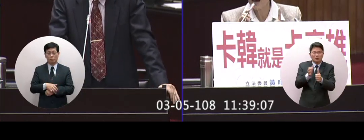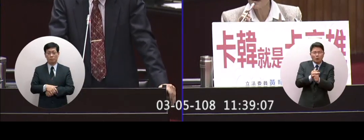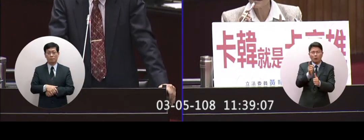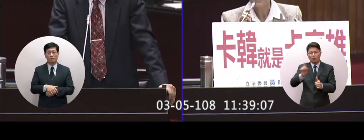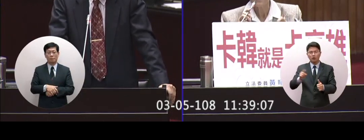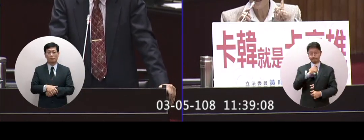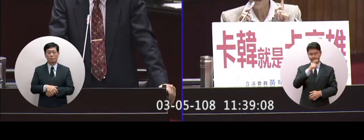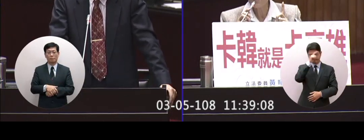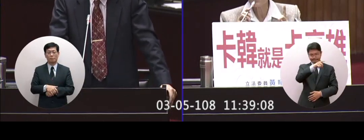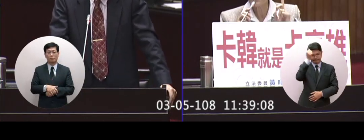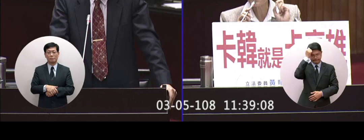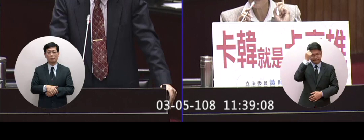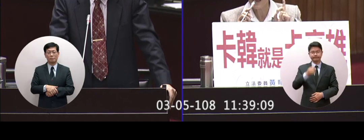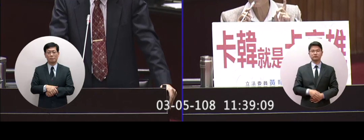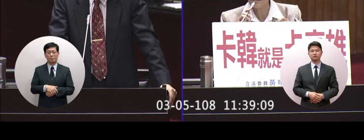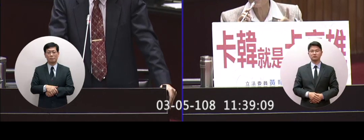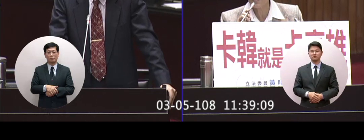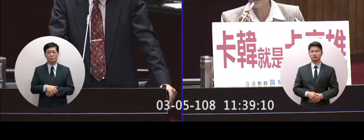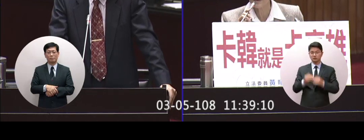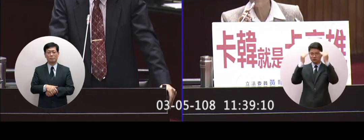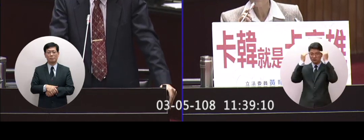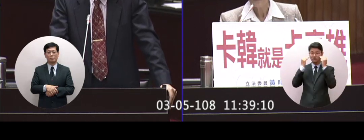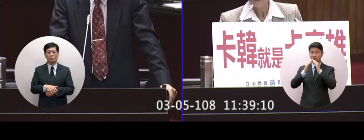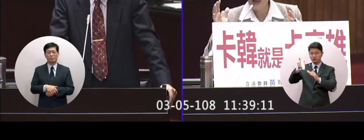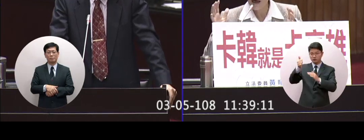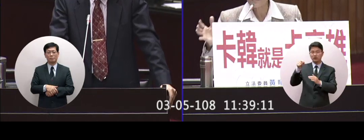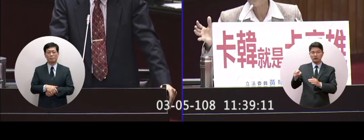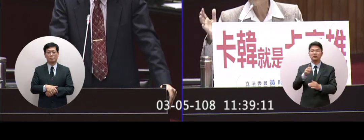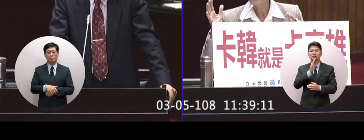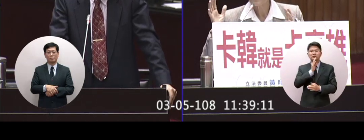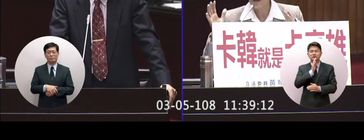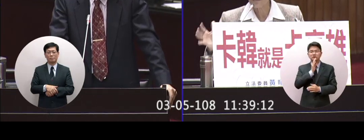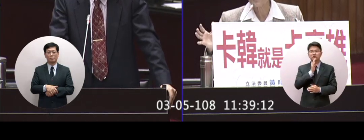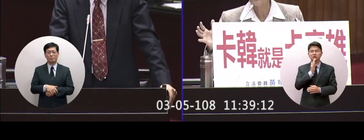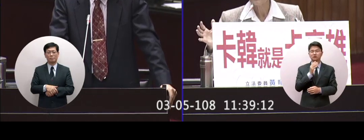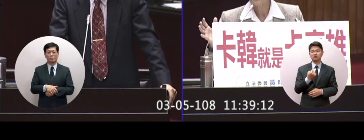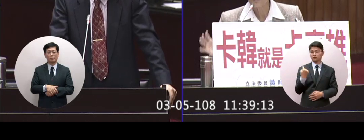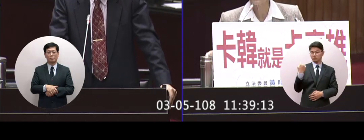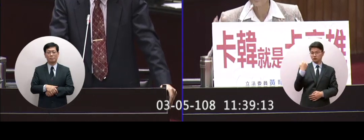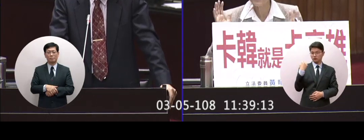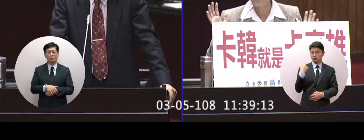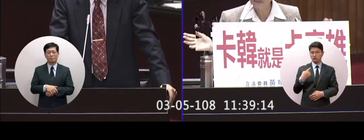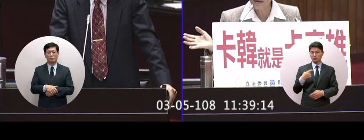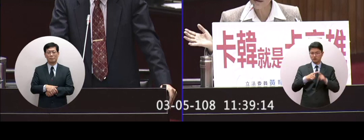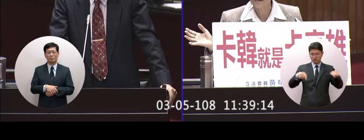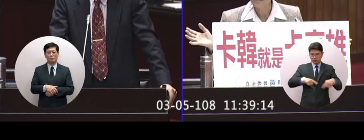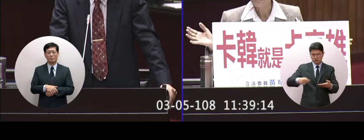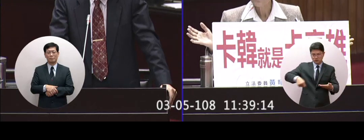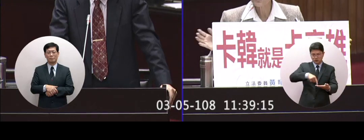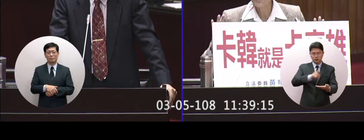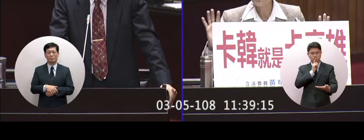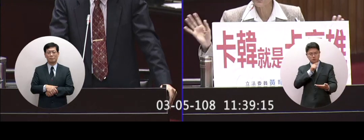不要忘记，韩国瑜是罕见昨天拿着稿子讲说我们只做经